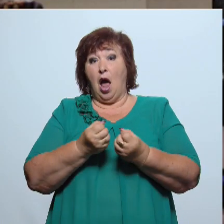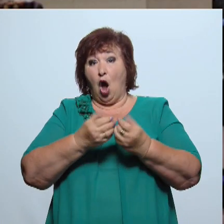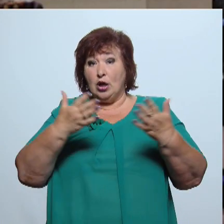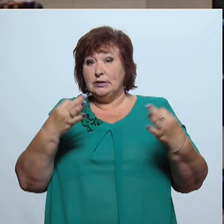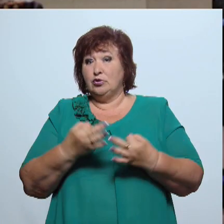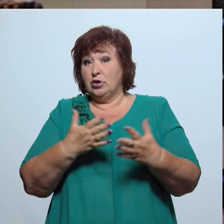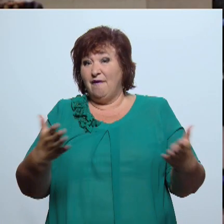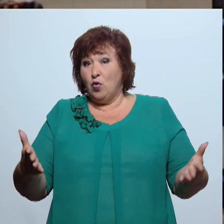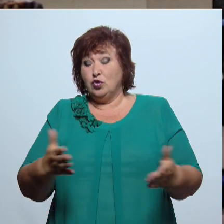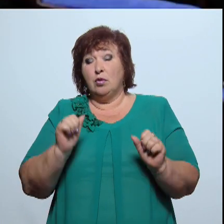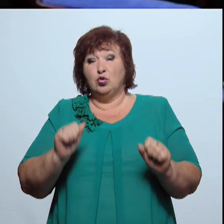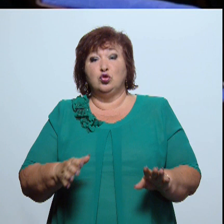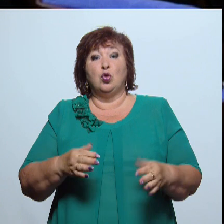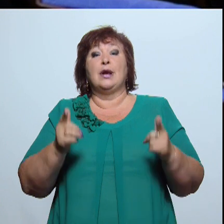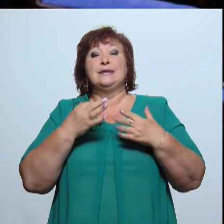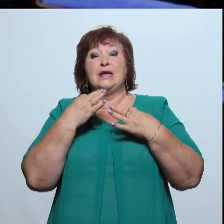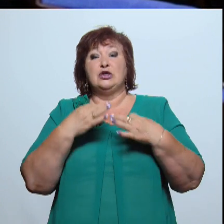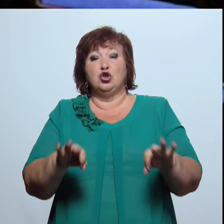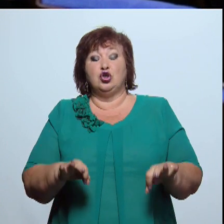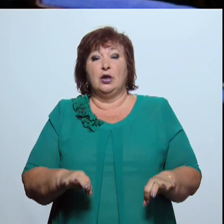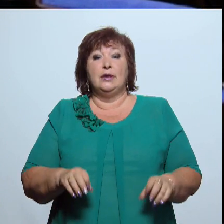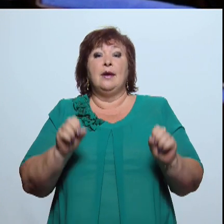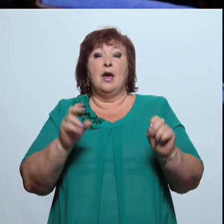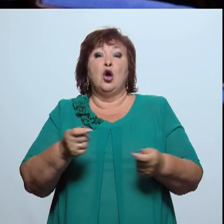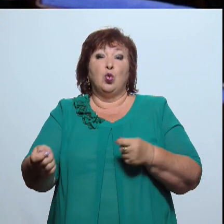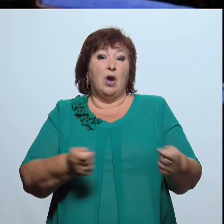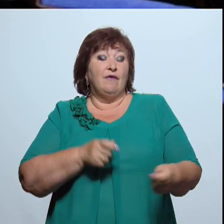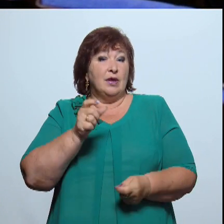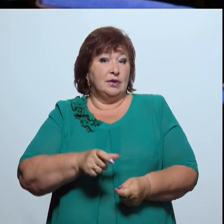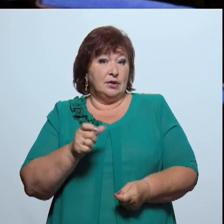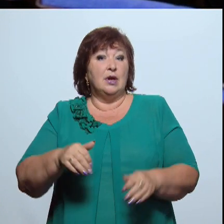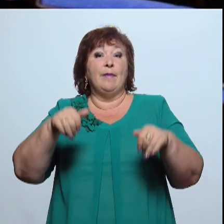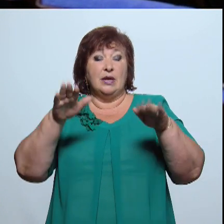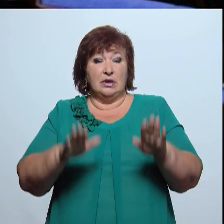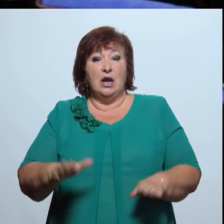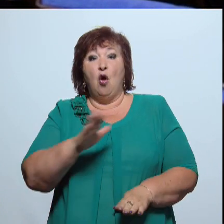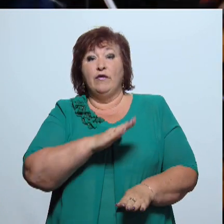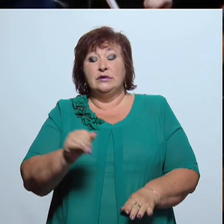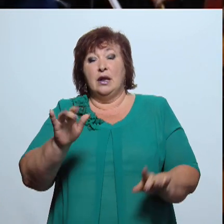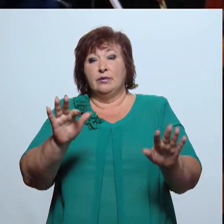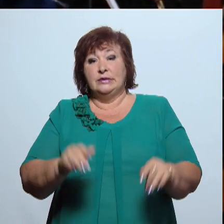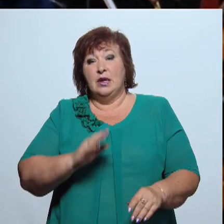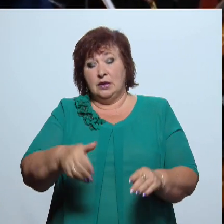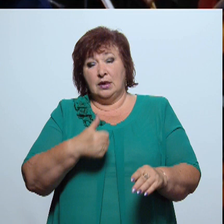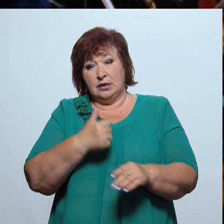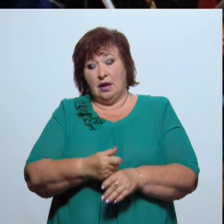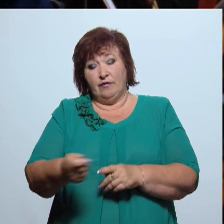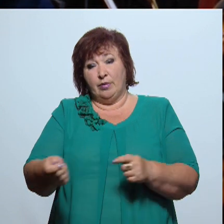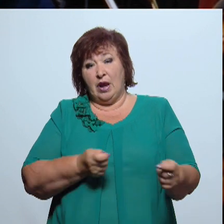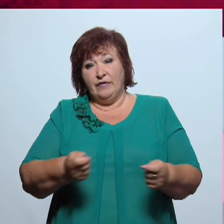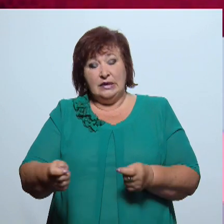воздухе будут проходить только с разрешения местных властей. Постановление опубликовано на официальном сайте главы и правительства.